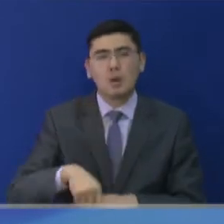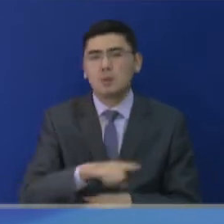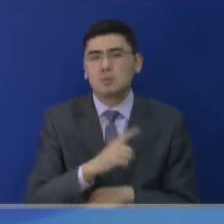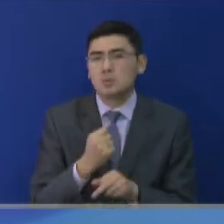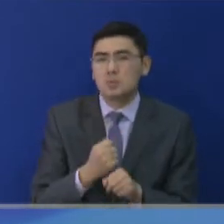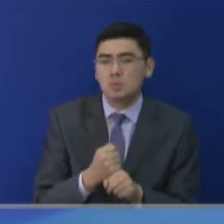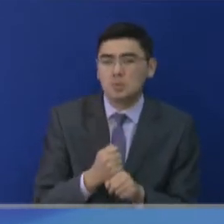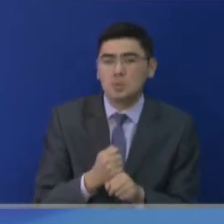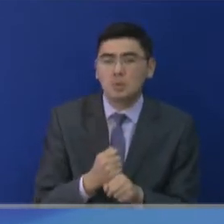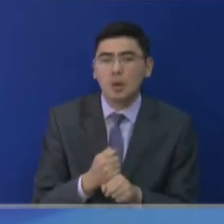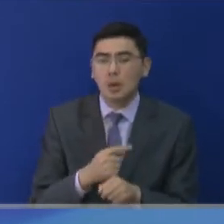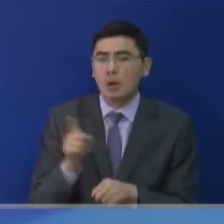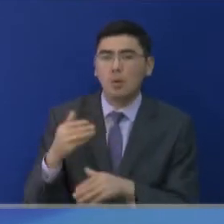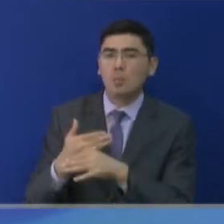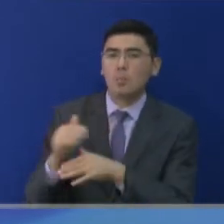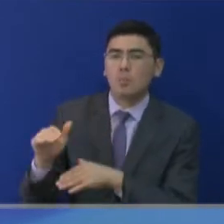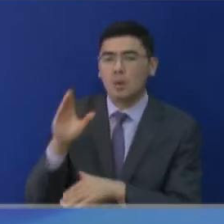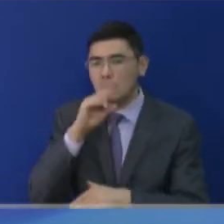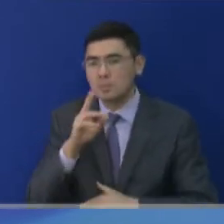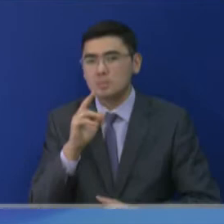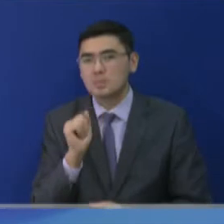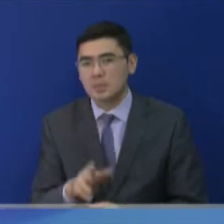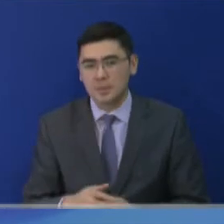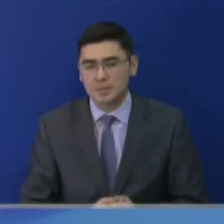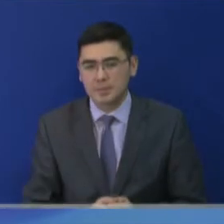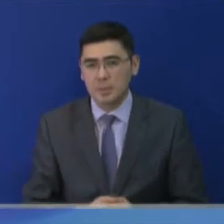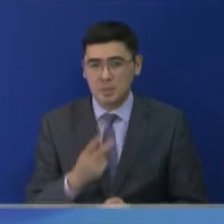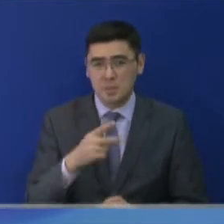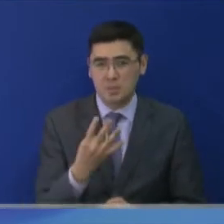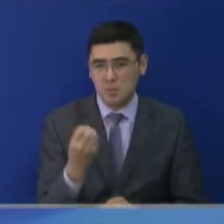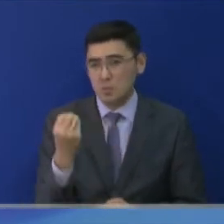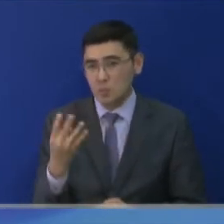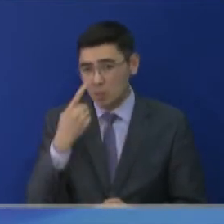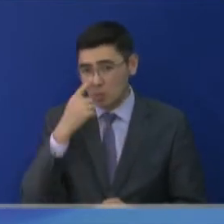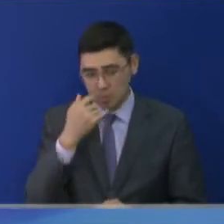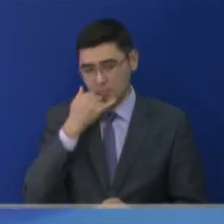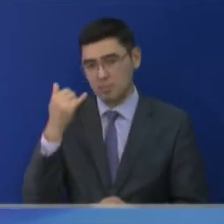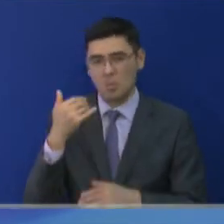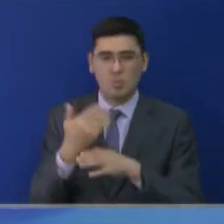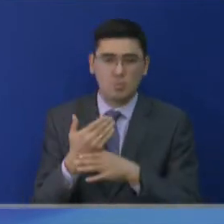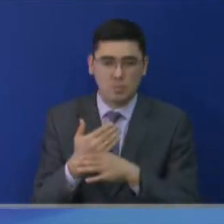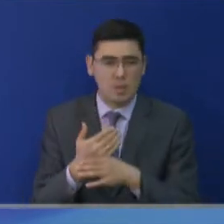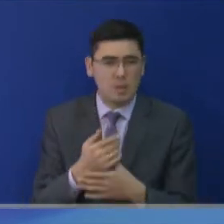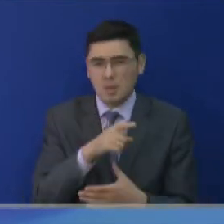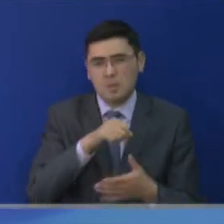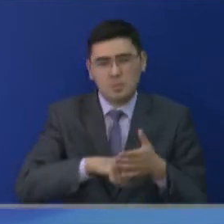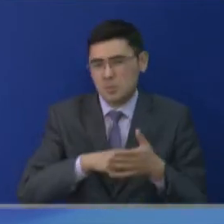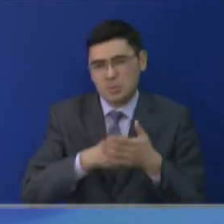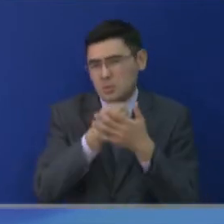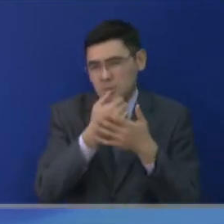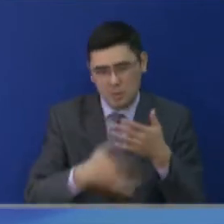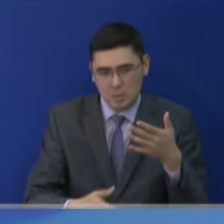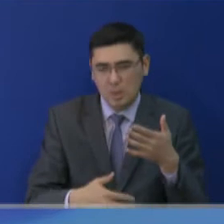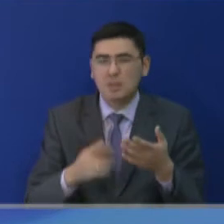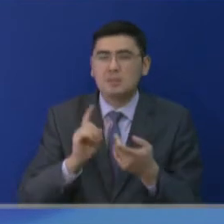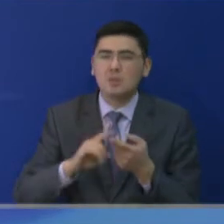қоры іске қосқан қолдау 24/7 мобильді қосымшасы көмектеседі. Ол арқылы әртүрлі себептерге байланысты міндетті медициналық